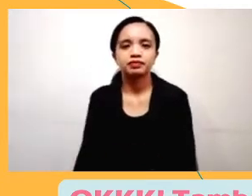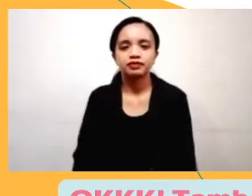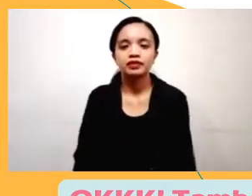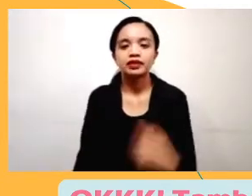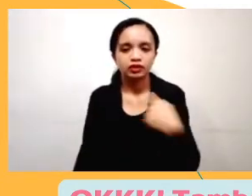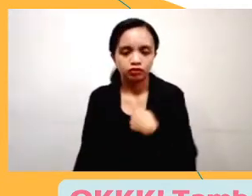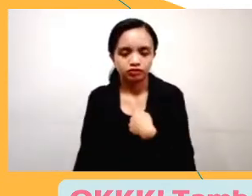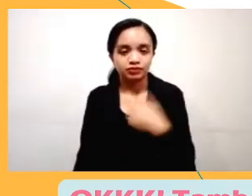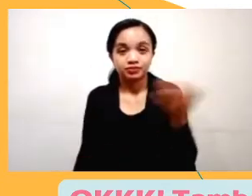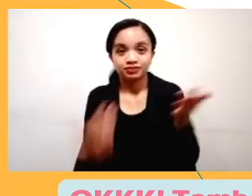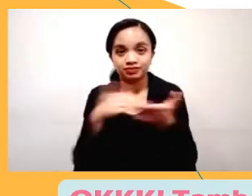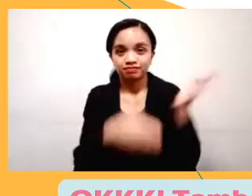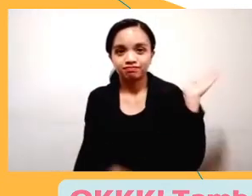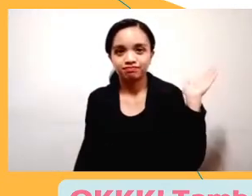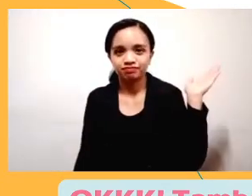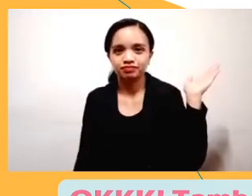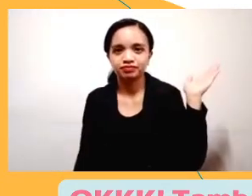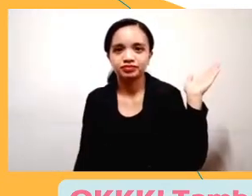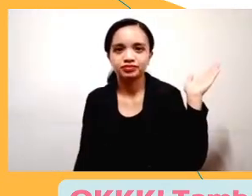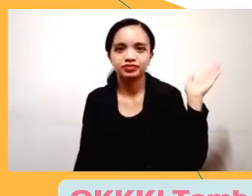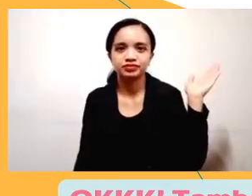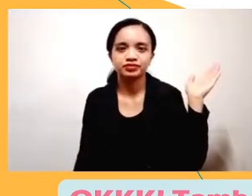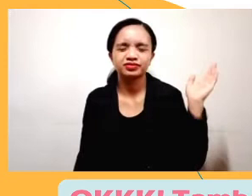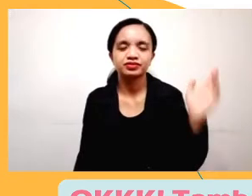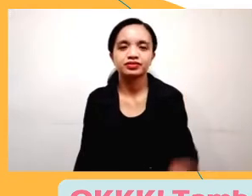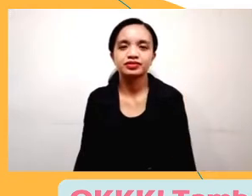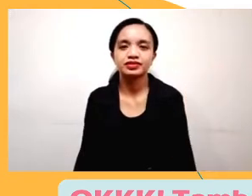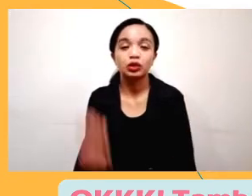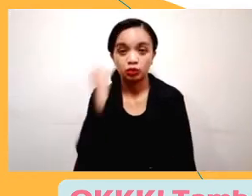pa. Puro ako lang ha.